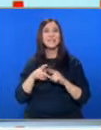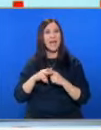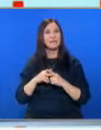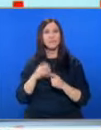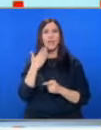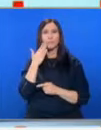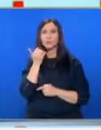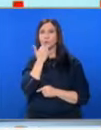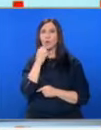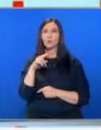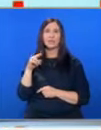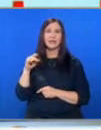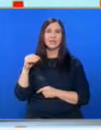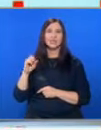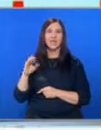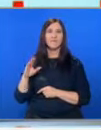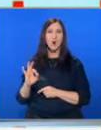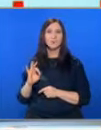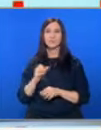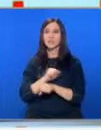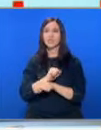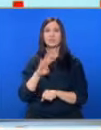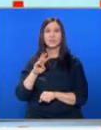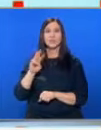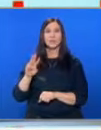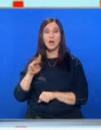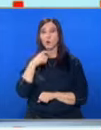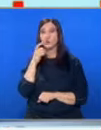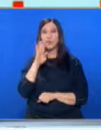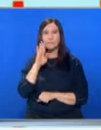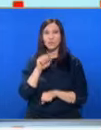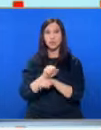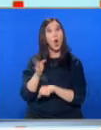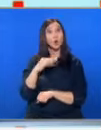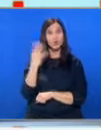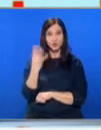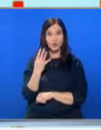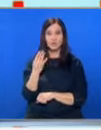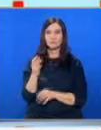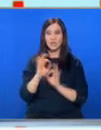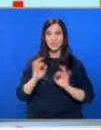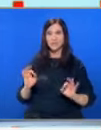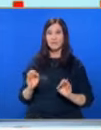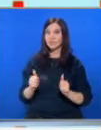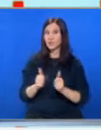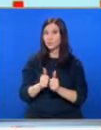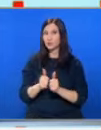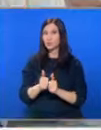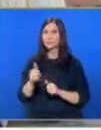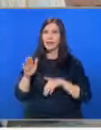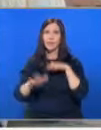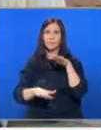Задържан е 43-годишен криминално проявен мъж, арестувани са още 4-ма, като се изяснява съпричастността им към